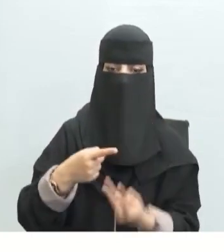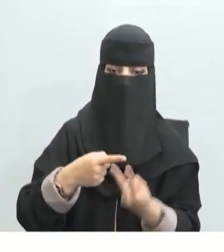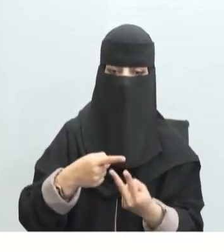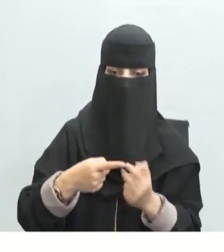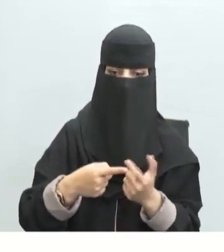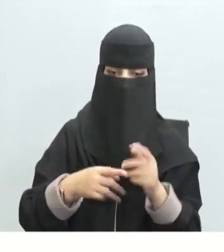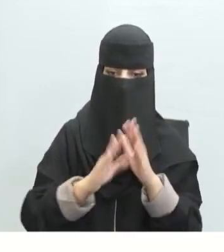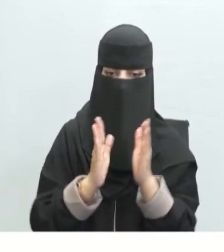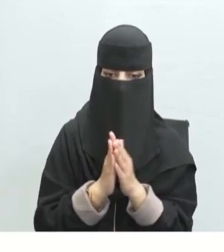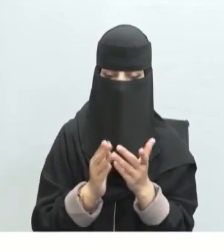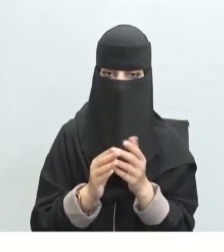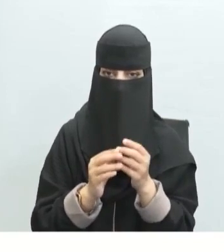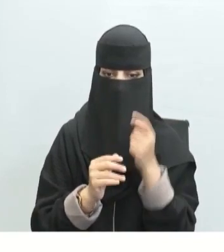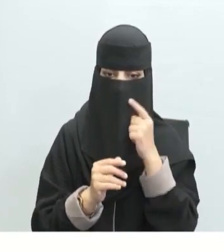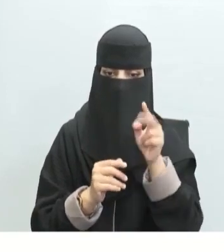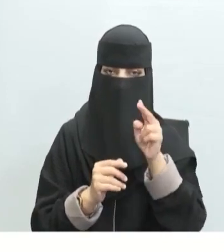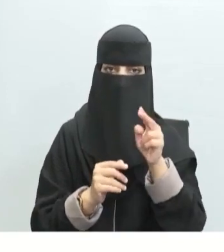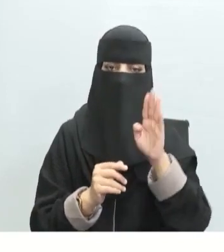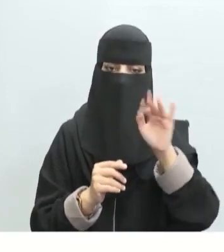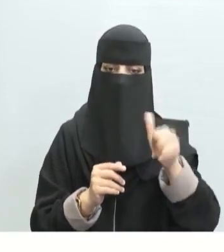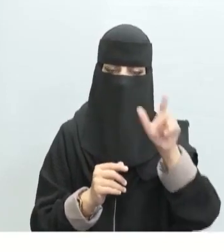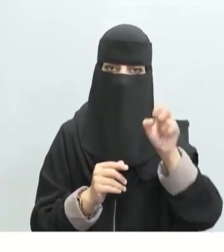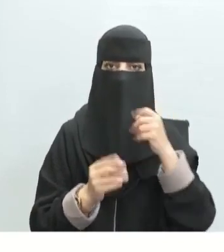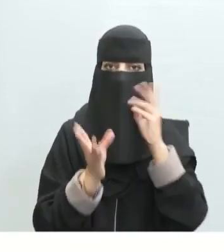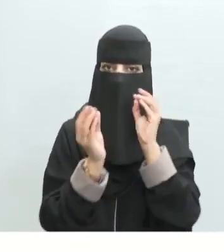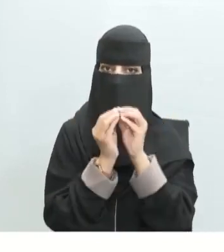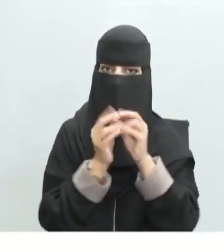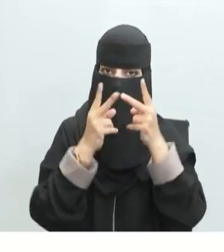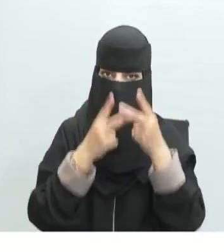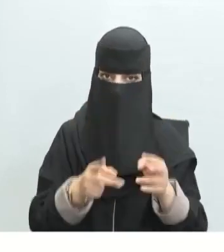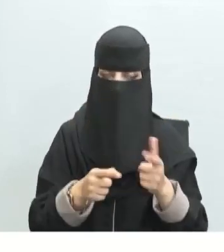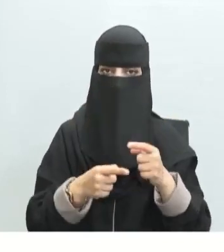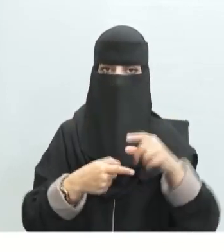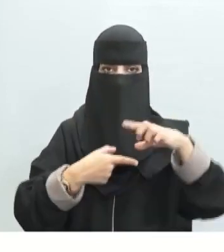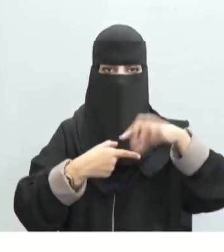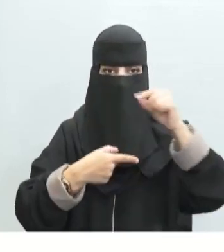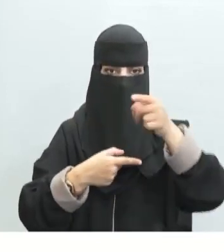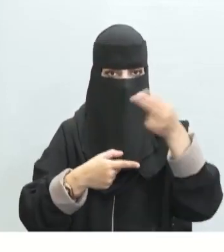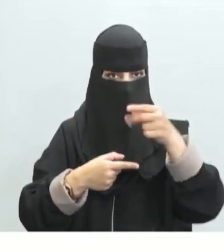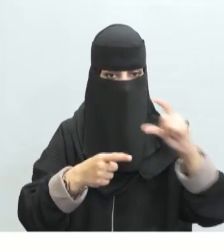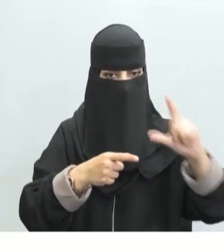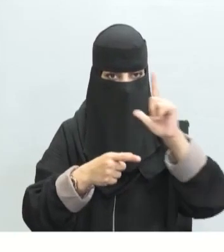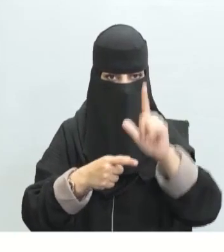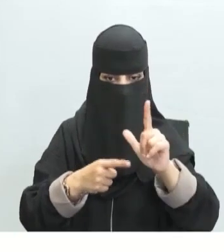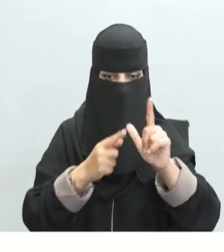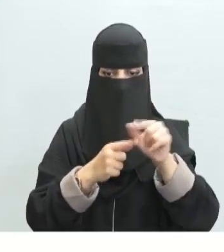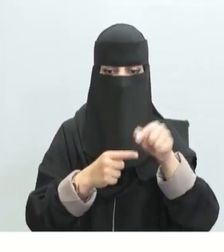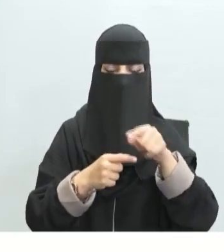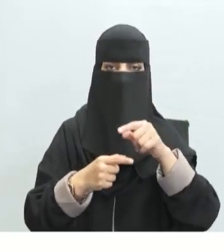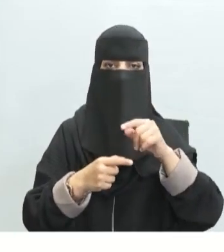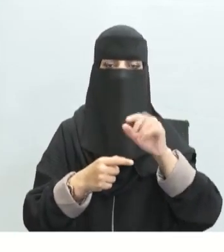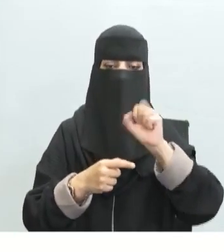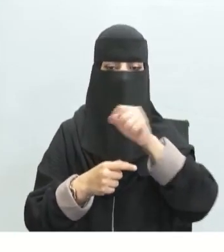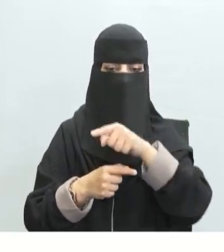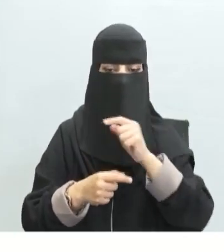ساين لاي نسوي مثلث مثل ما تعودنا قلنا اذا ما رسم لك المثلث انت ارسمه حط الزاويه اي هذه الزاويه